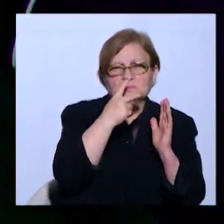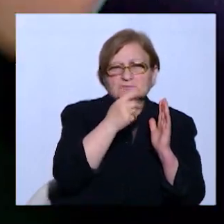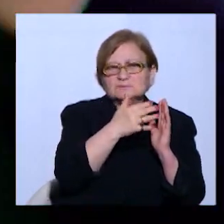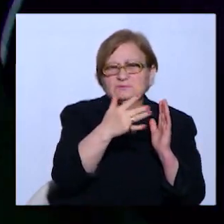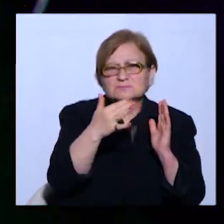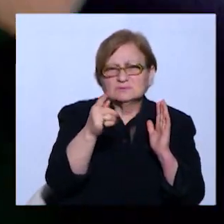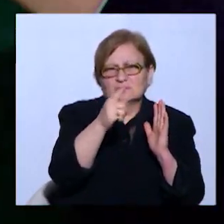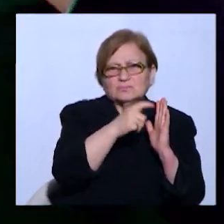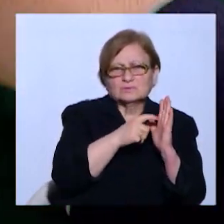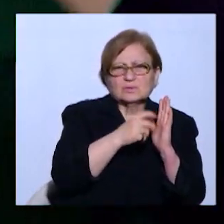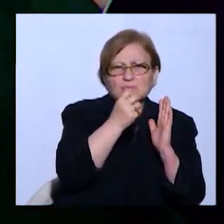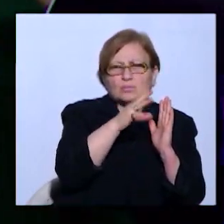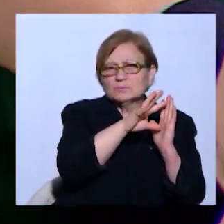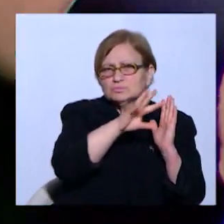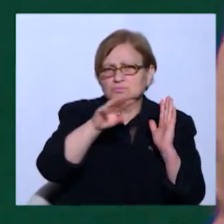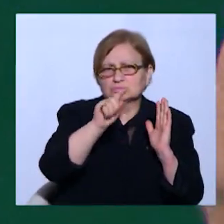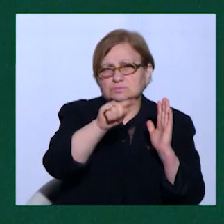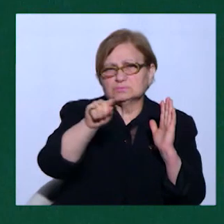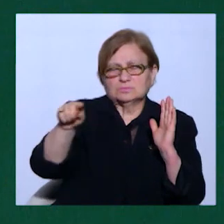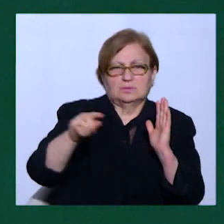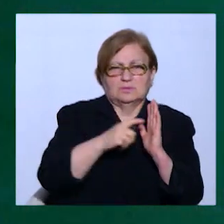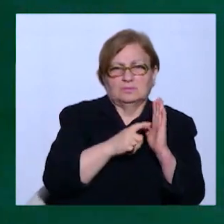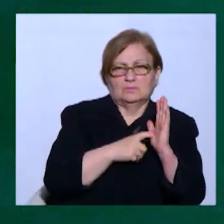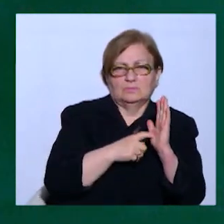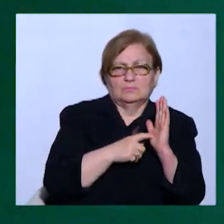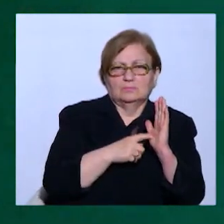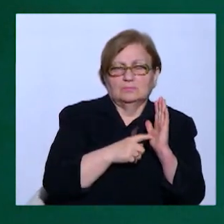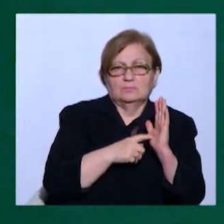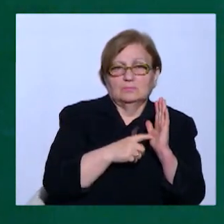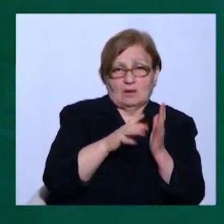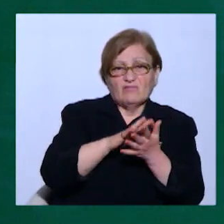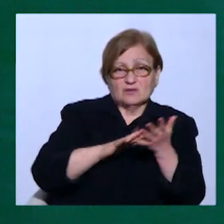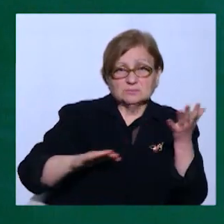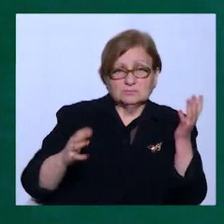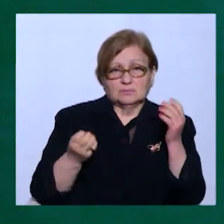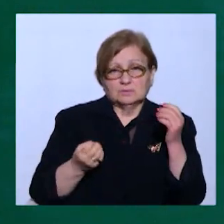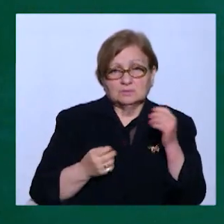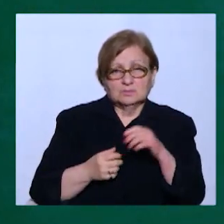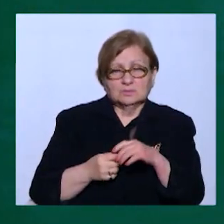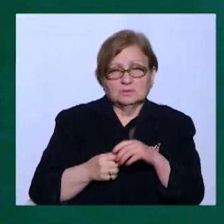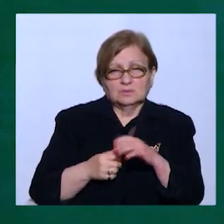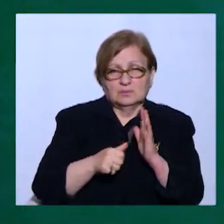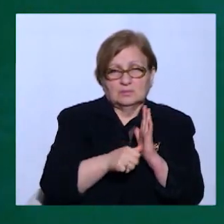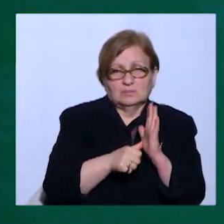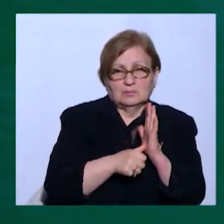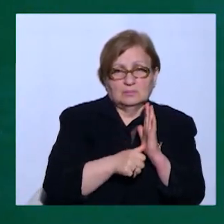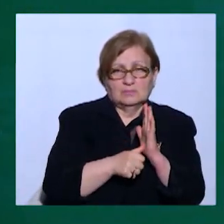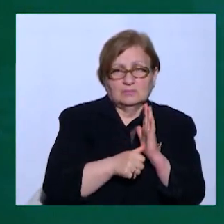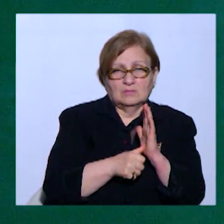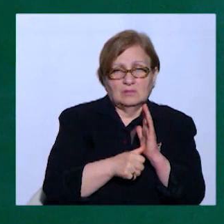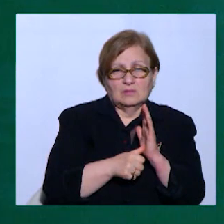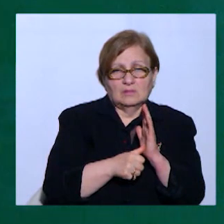3-ზე, 12 იყოფა 4-ზე, 12 იყოფა 6-ზე. ახლა გავაგრძელო. 6-ის მერე, მაგრამ 12 რაზეც